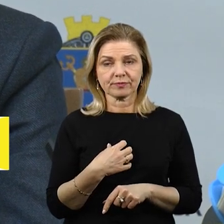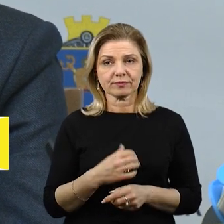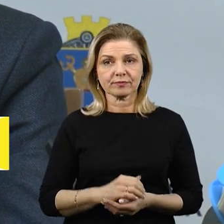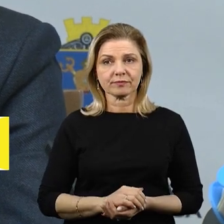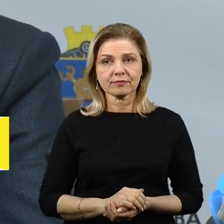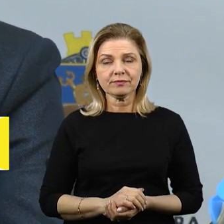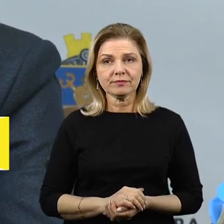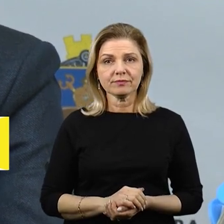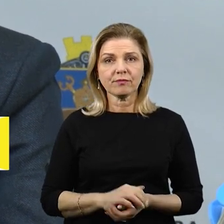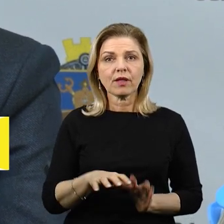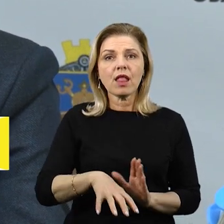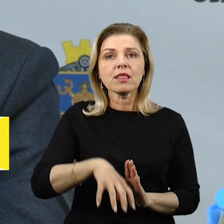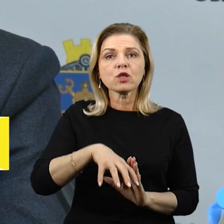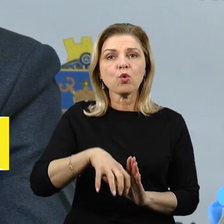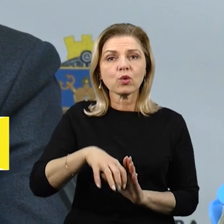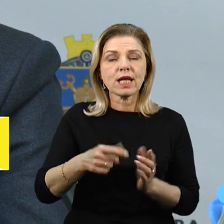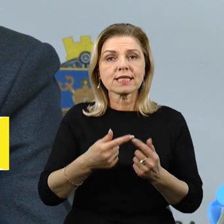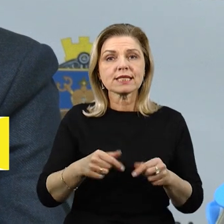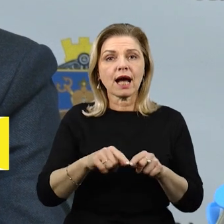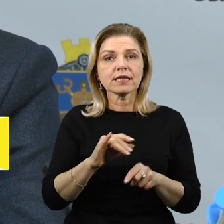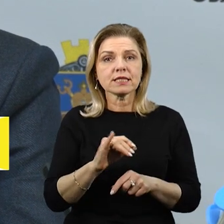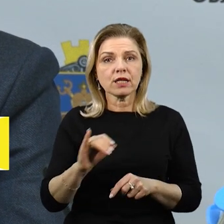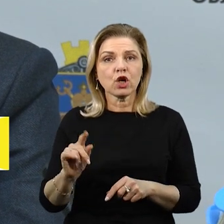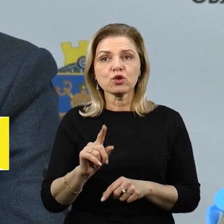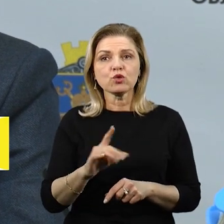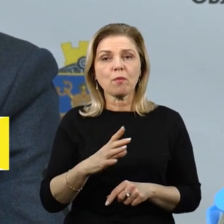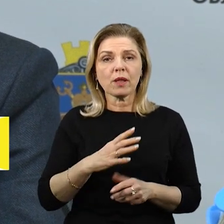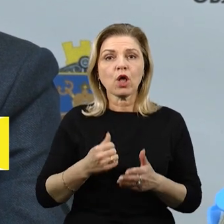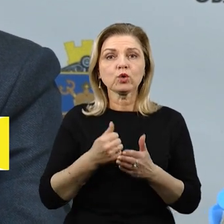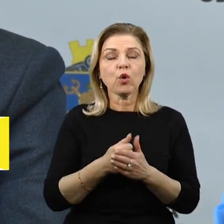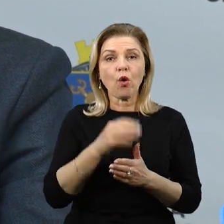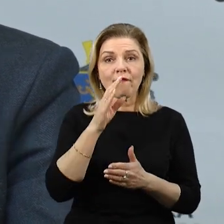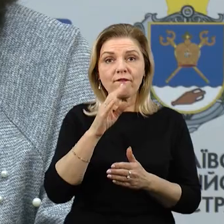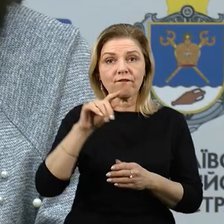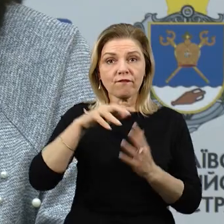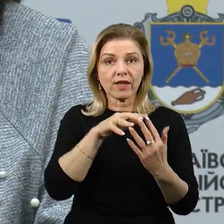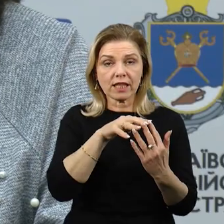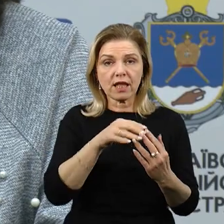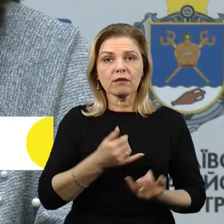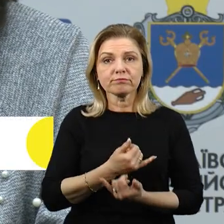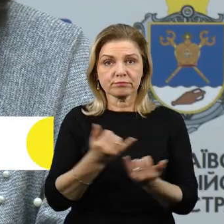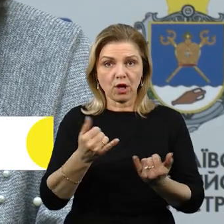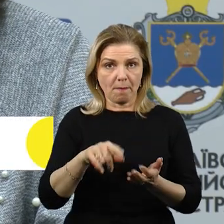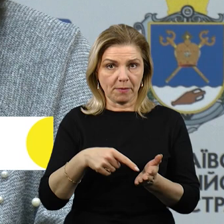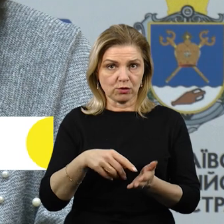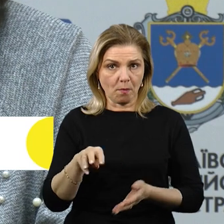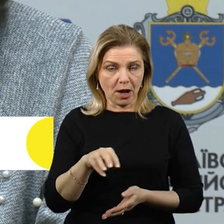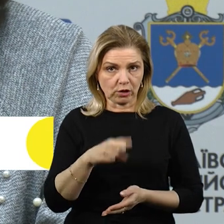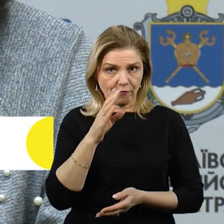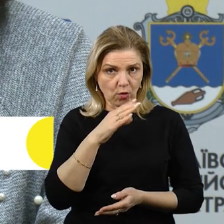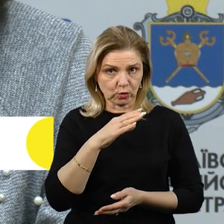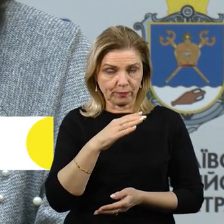нашого насосної станції яка подавала до війни воду місто Миколаїв з резервного фонду державного